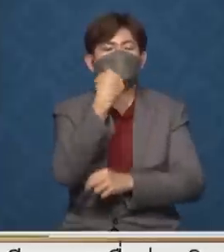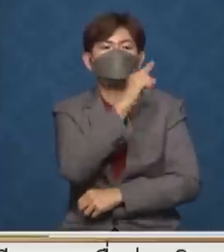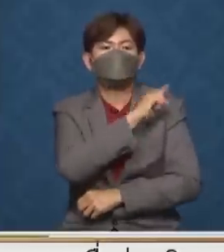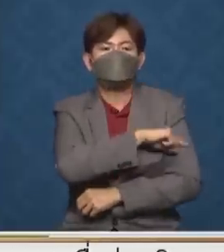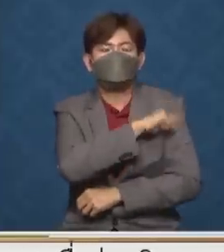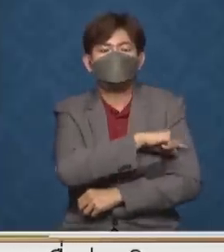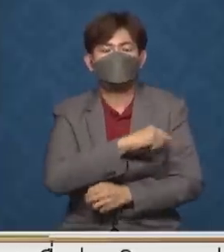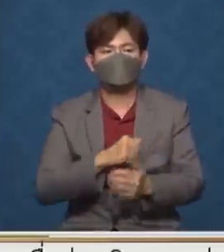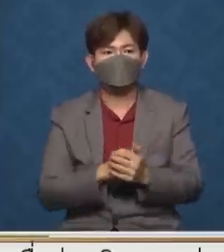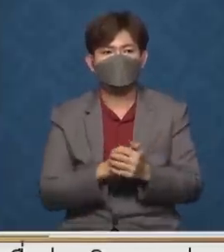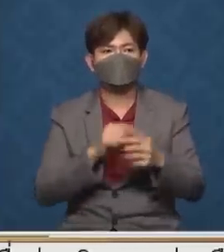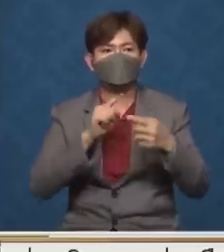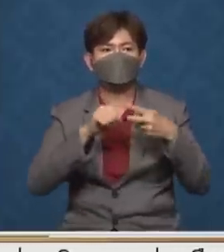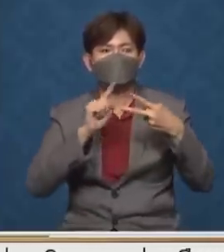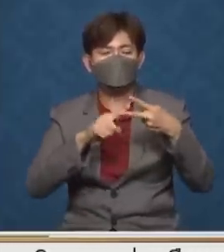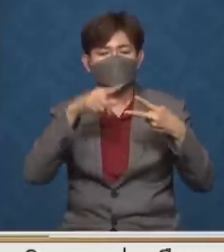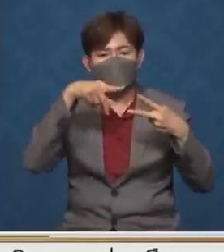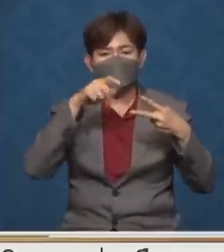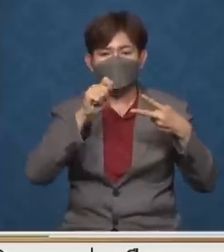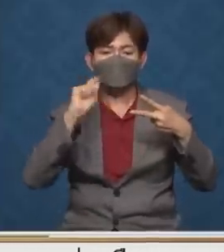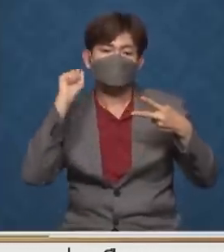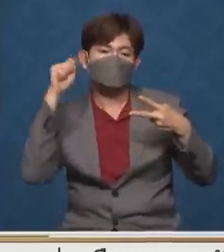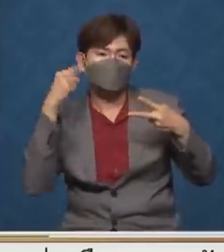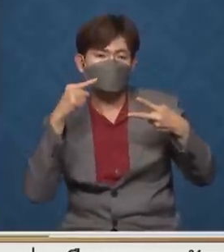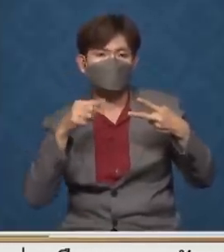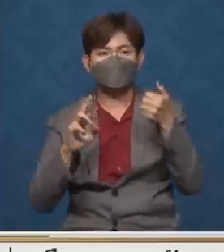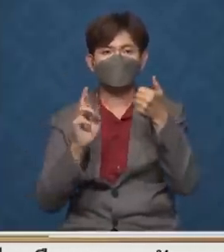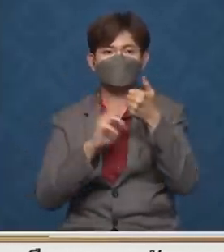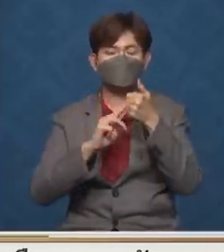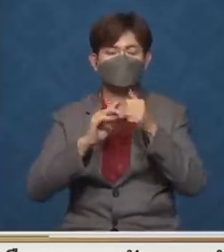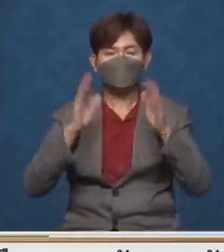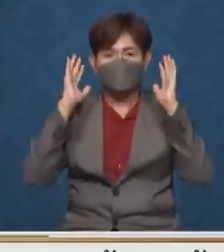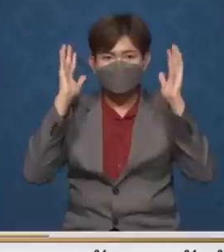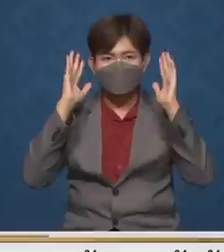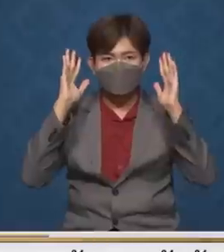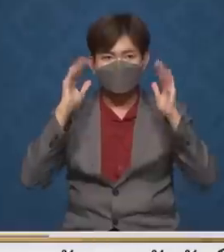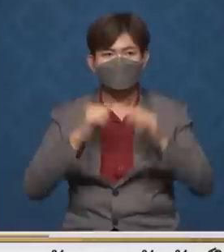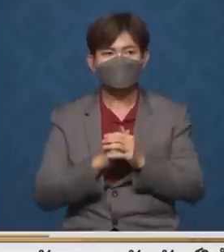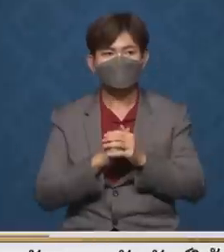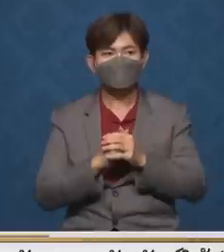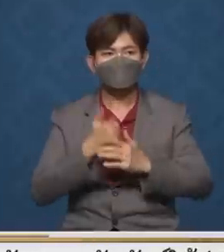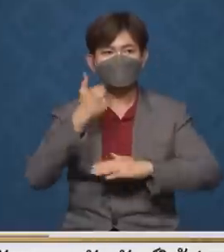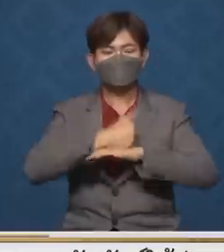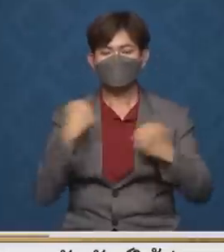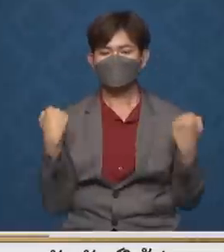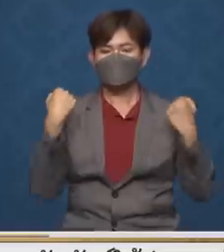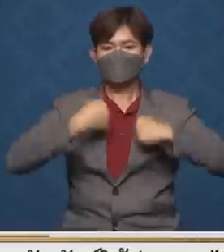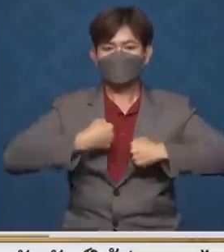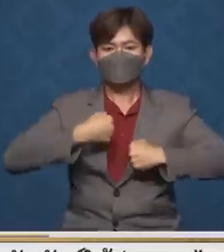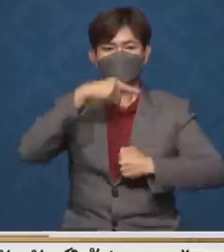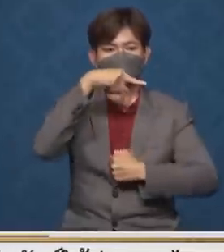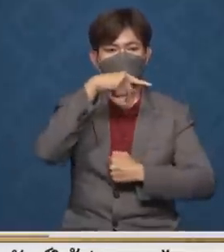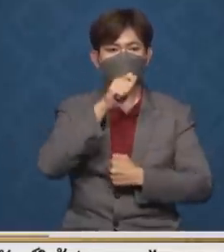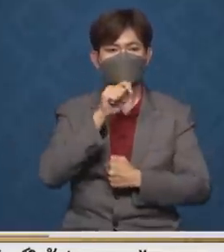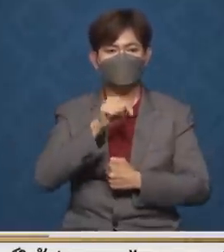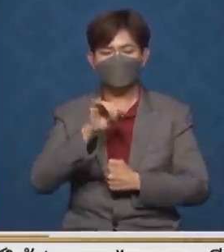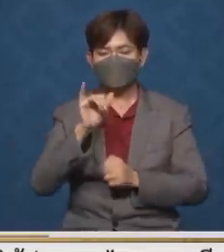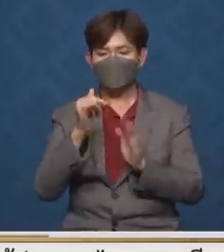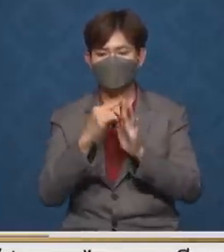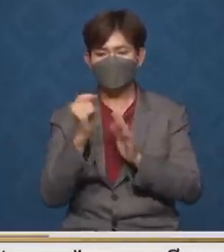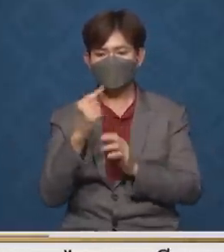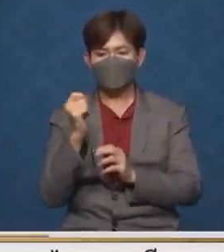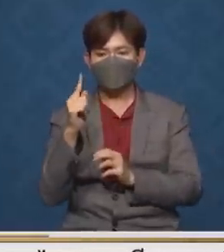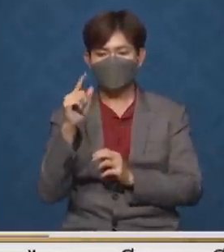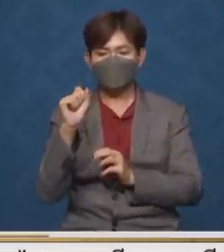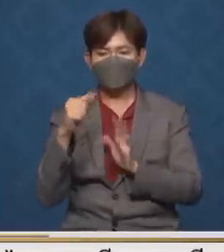ศราวรรพัทธราทรอดีตรองโสกกองทพบกและที่นั่งหัวโต๊ะใ่สูตรนั่นพันเอกยุทธษักรักเสรพิ